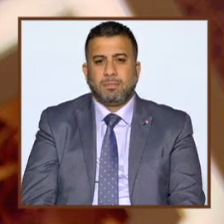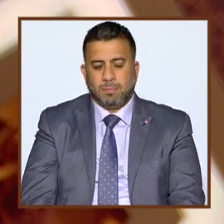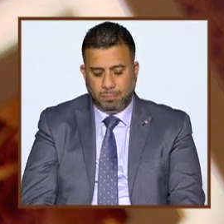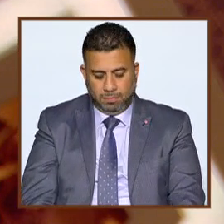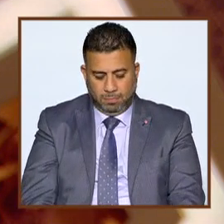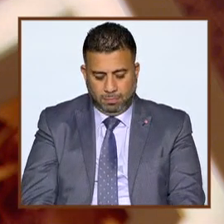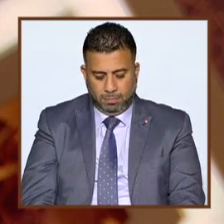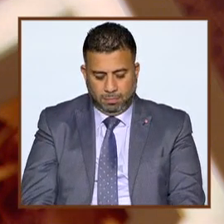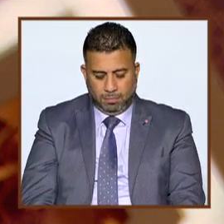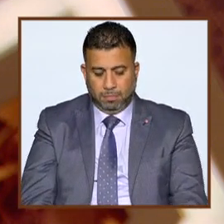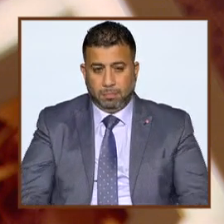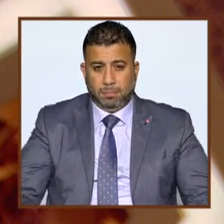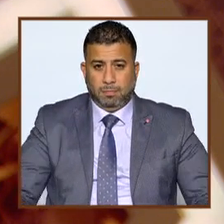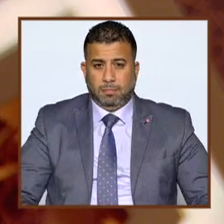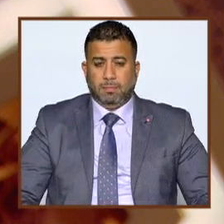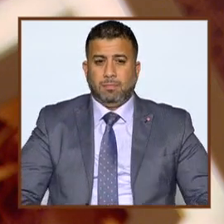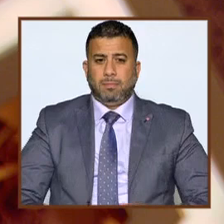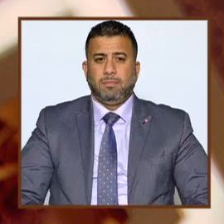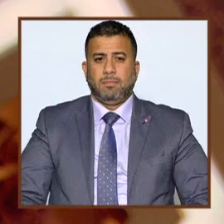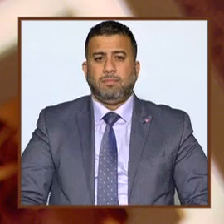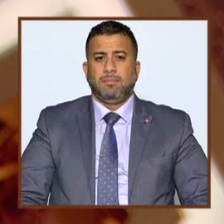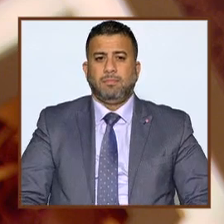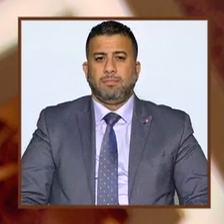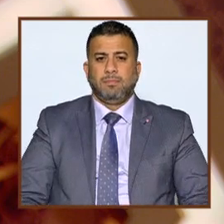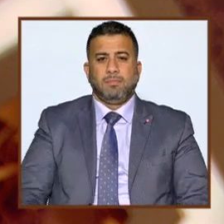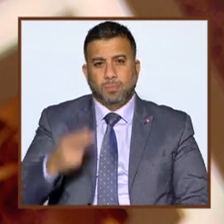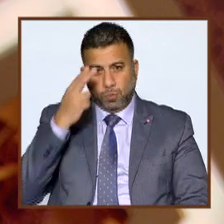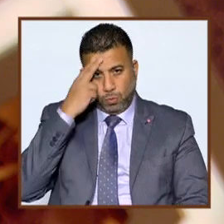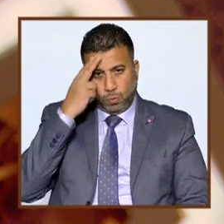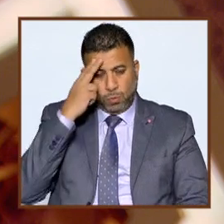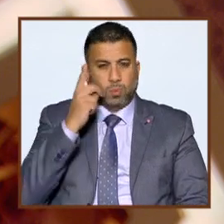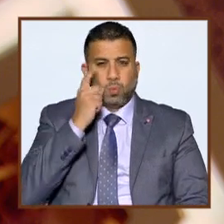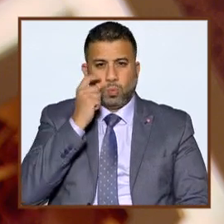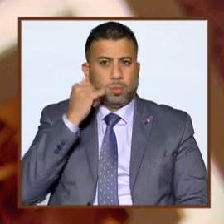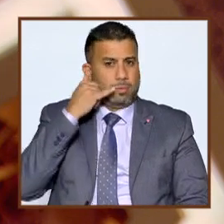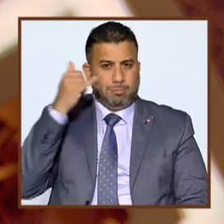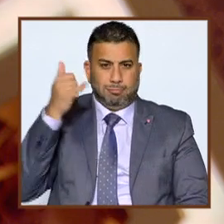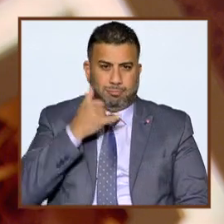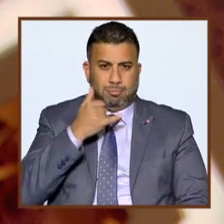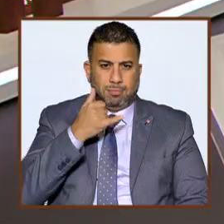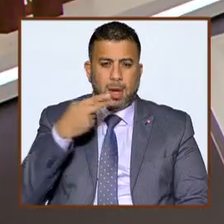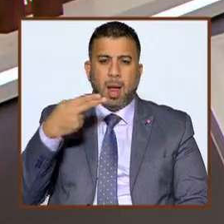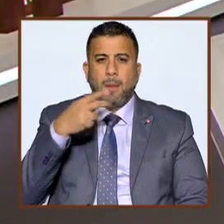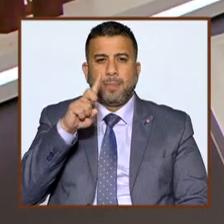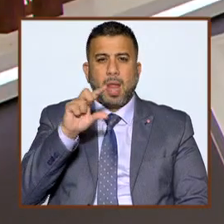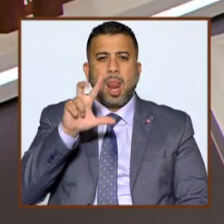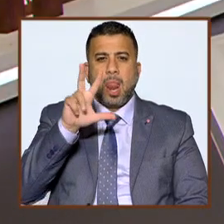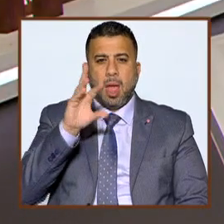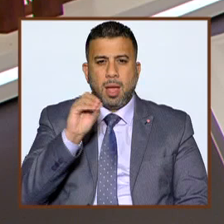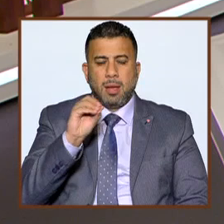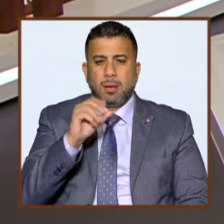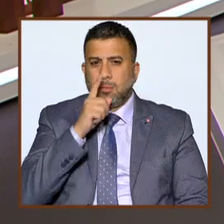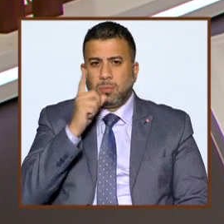يلا. طيب عندي عبد الله من السعودية بارك الله فيه يسأل يقول بالنسبة للشخص الذي